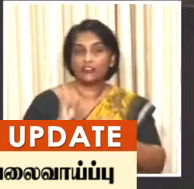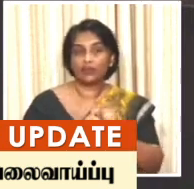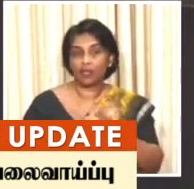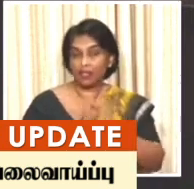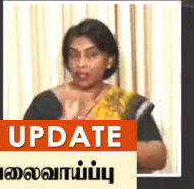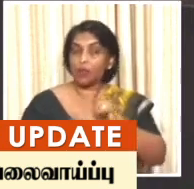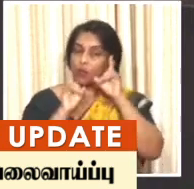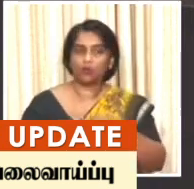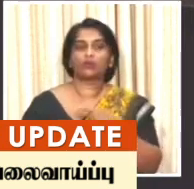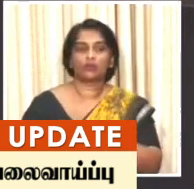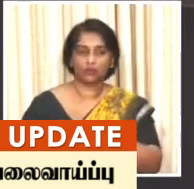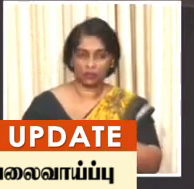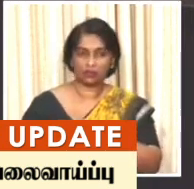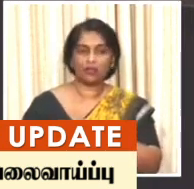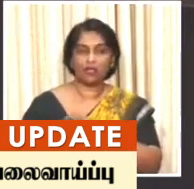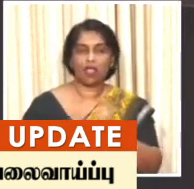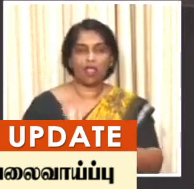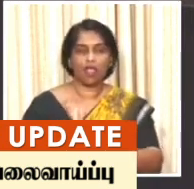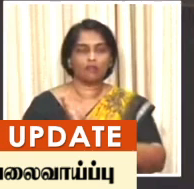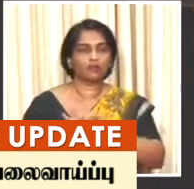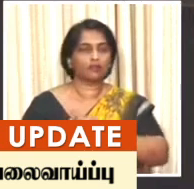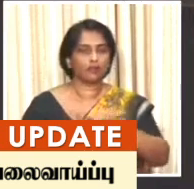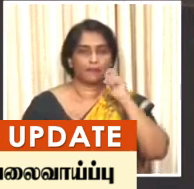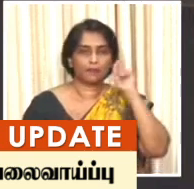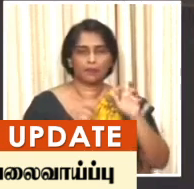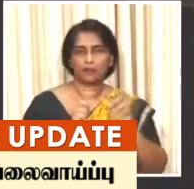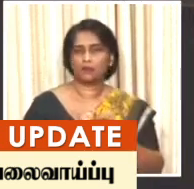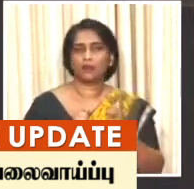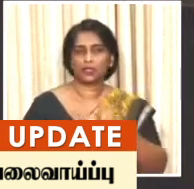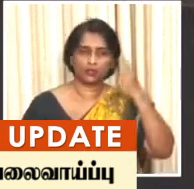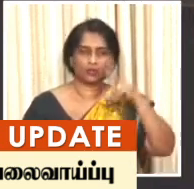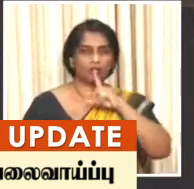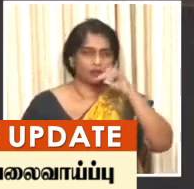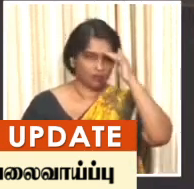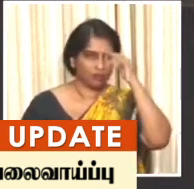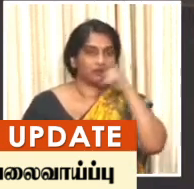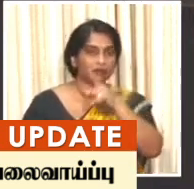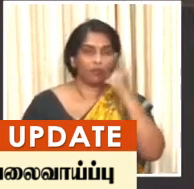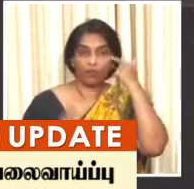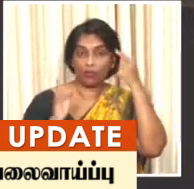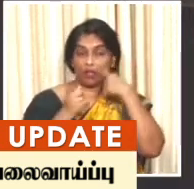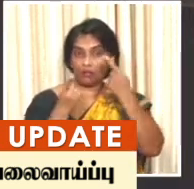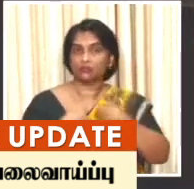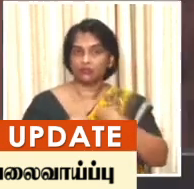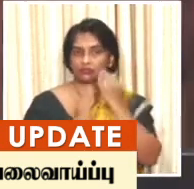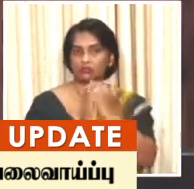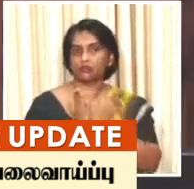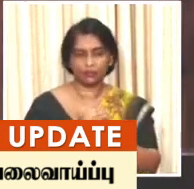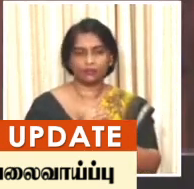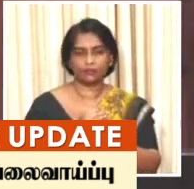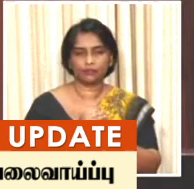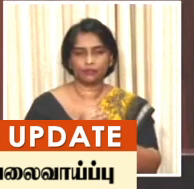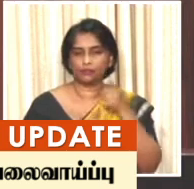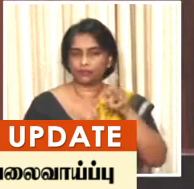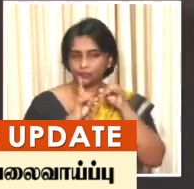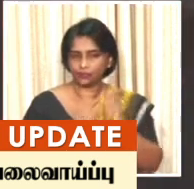mantriතුමේ. ඒත් ඒ වගේම තමයි ලාඕස් රාජ්‍යයට යවලා අපේ මිනිස්සු අනතුරටපත් වුණේ නියෝජ්‍ය කතානායකතුමා තමයි ඒ සම්බන්ධයෙන් අපිට කරුණු වාර්තා කරේ. එතකොට